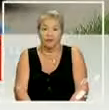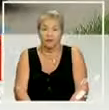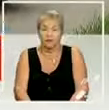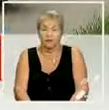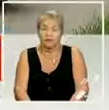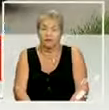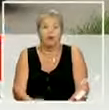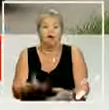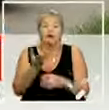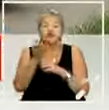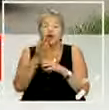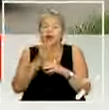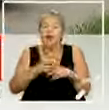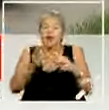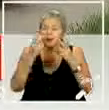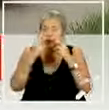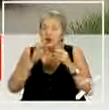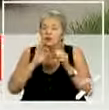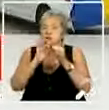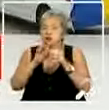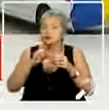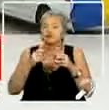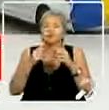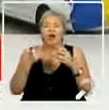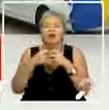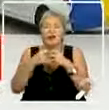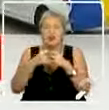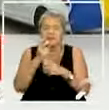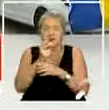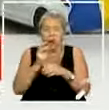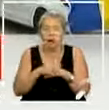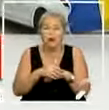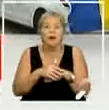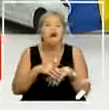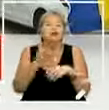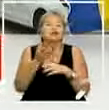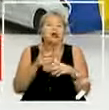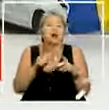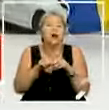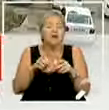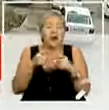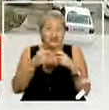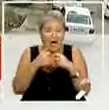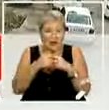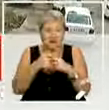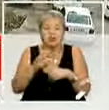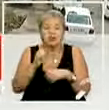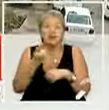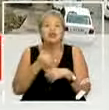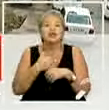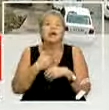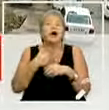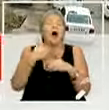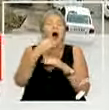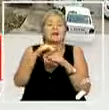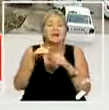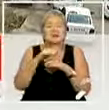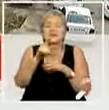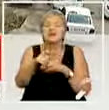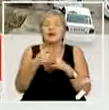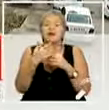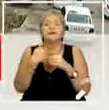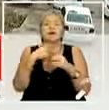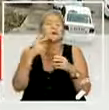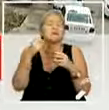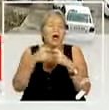Printre revendicările principale ale taximetriștilor se numără cerințe similare pentru taximetre și aplicațiile de ride-sharing, interdicția